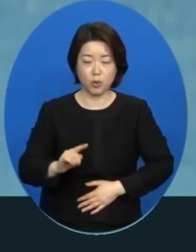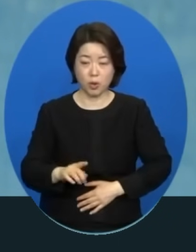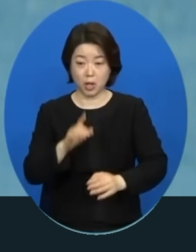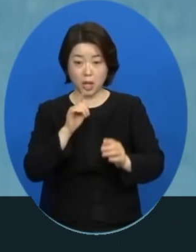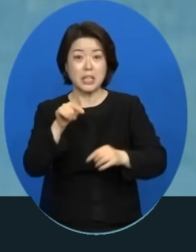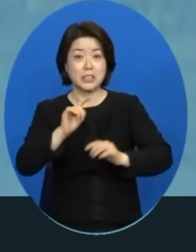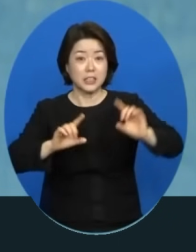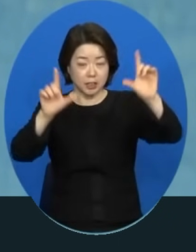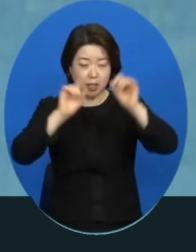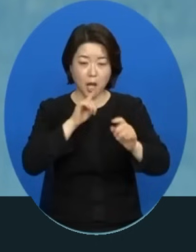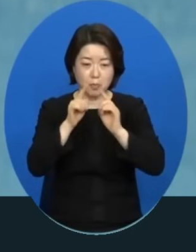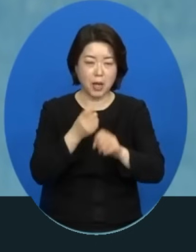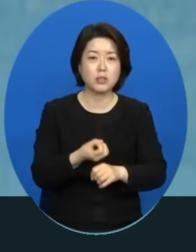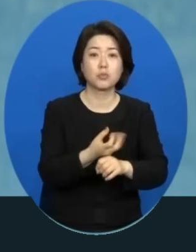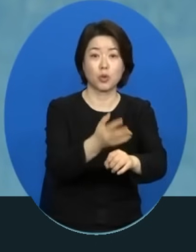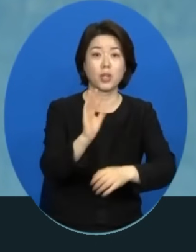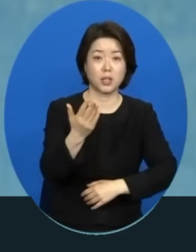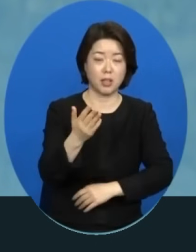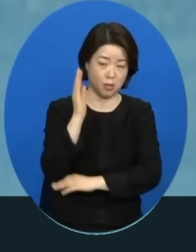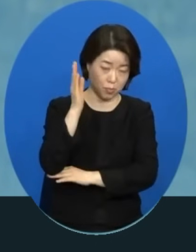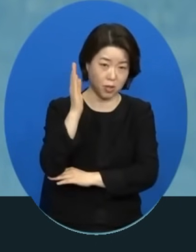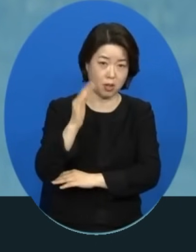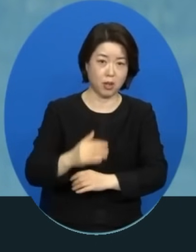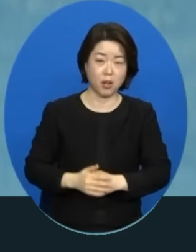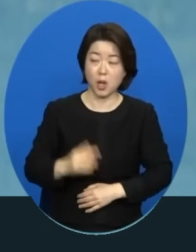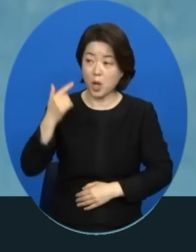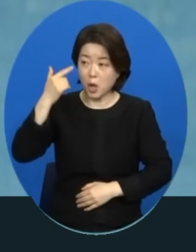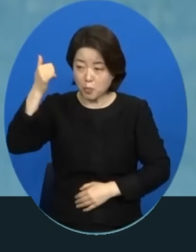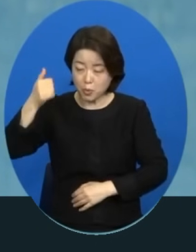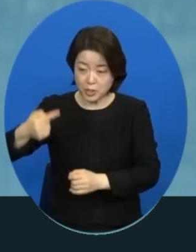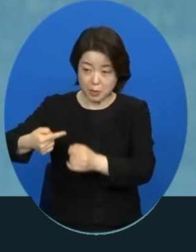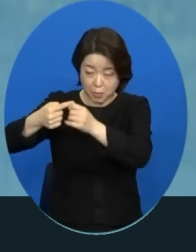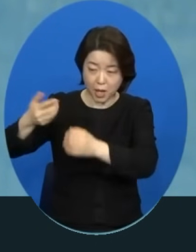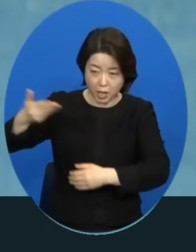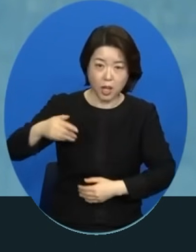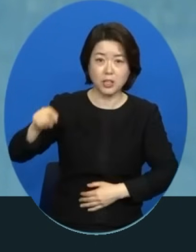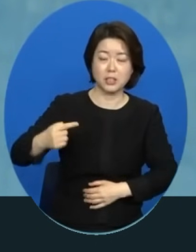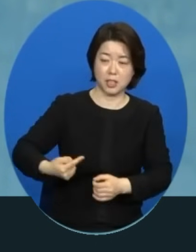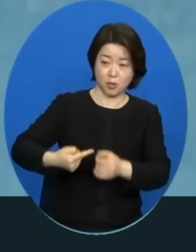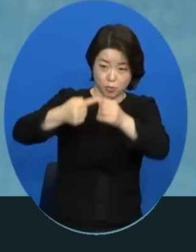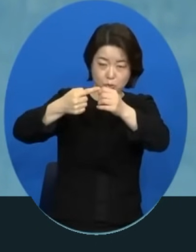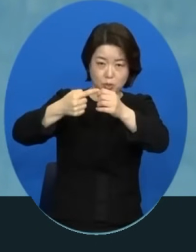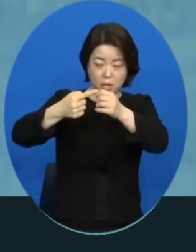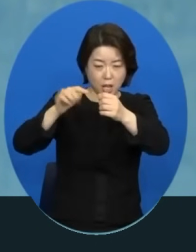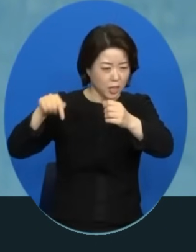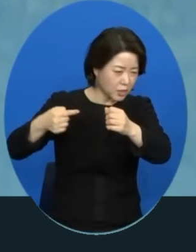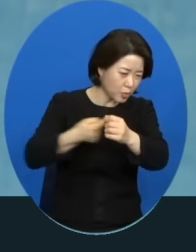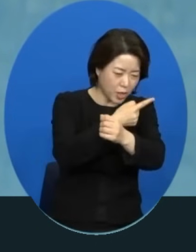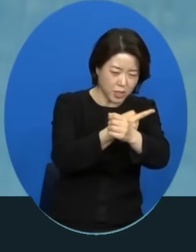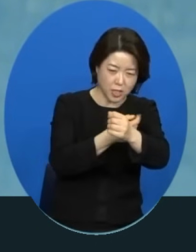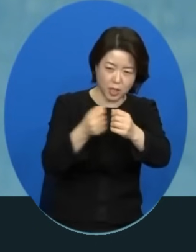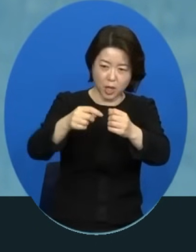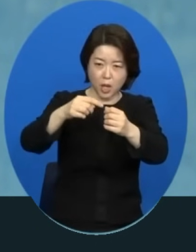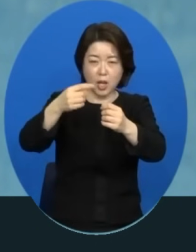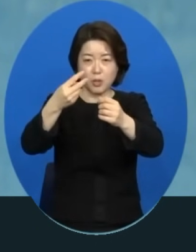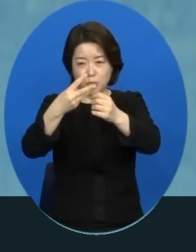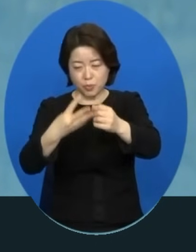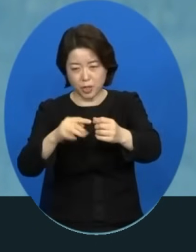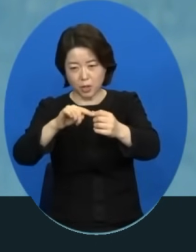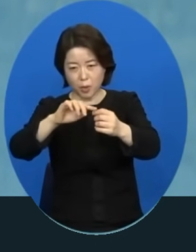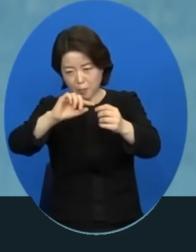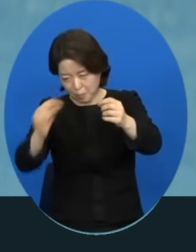그날 목사님이 말씀하신 거 가장 1순위, 그게 1순위가 되는 거예요. 복종하라는 우리의